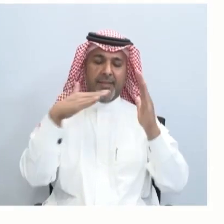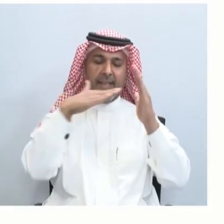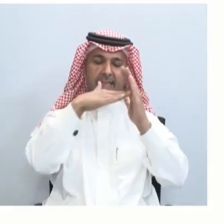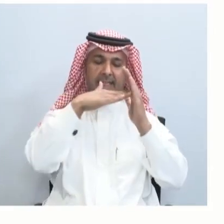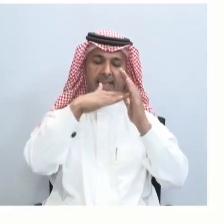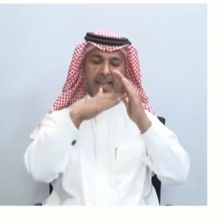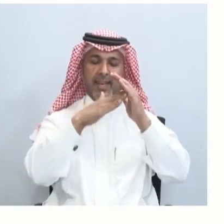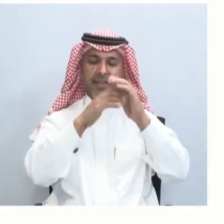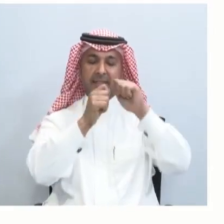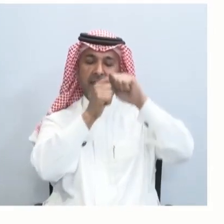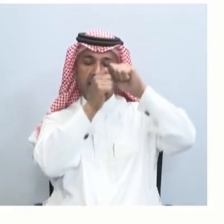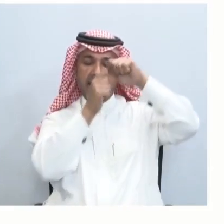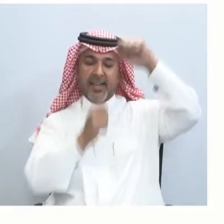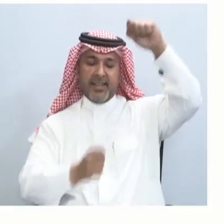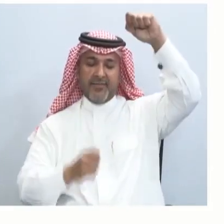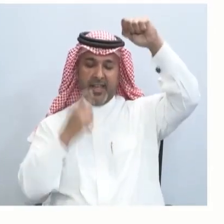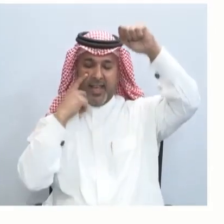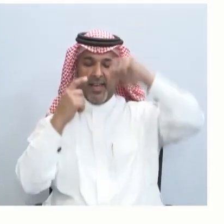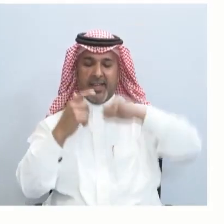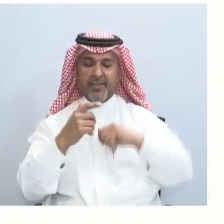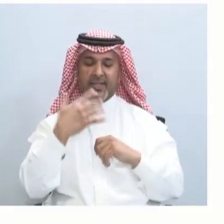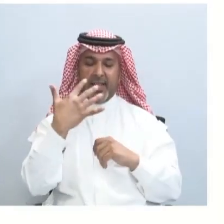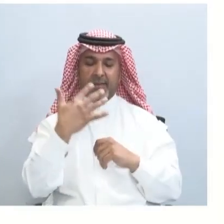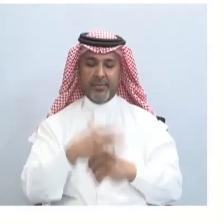لهذا الضلع وهو 5 سم